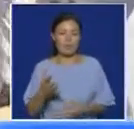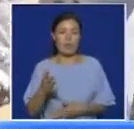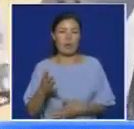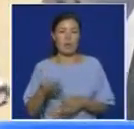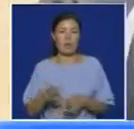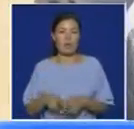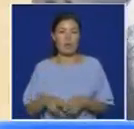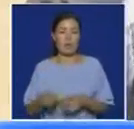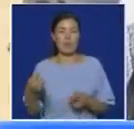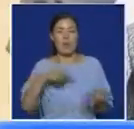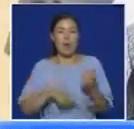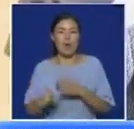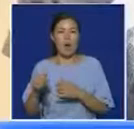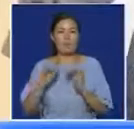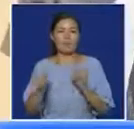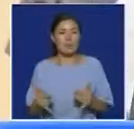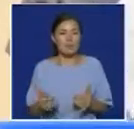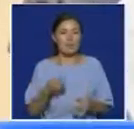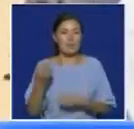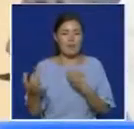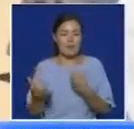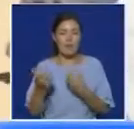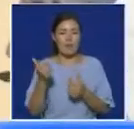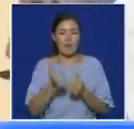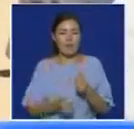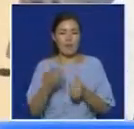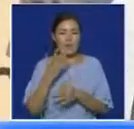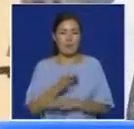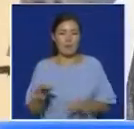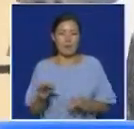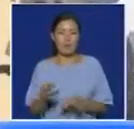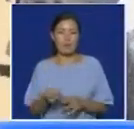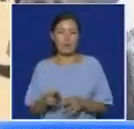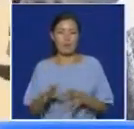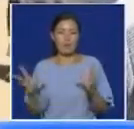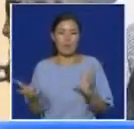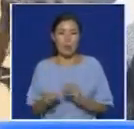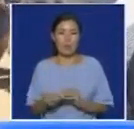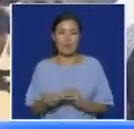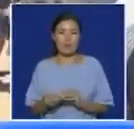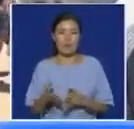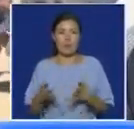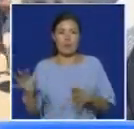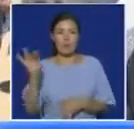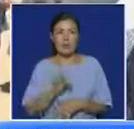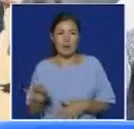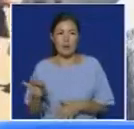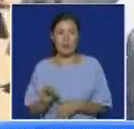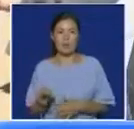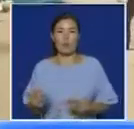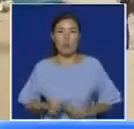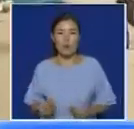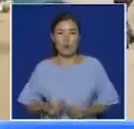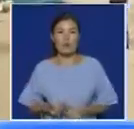кемел Аққұдық Сенек жарқап жайнай бер бір Алласы демеп, осының бәрі түйінделген тарих кітап болсын